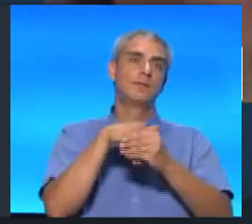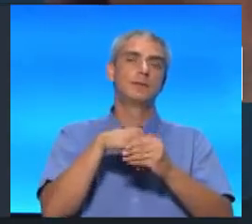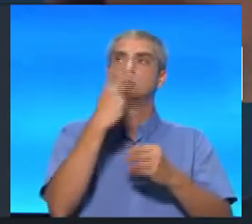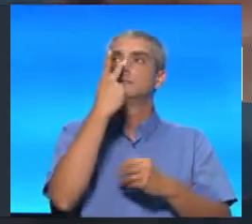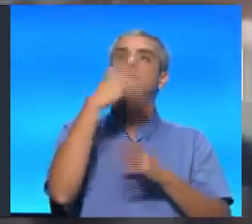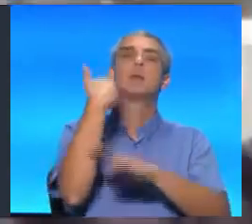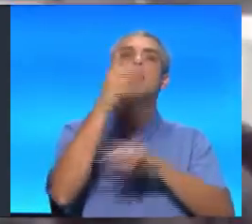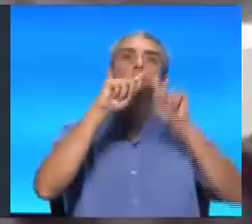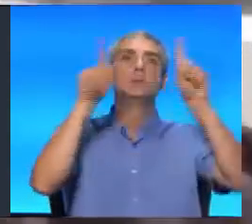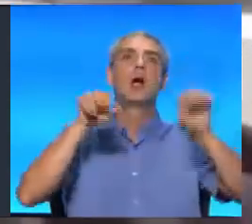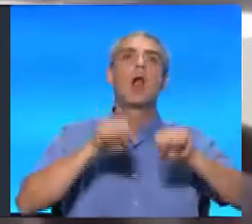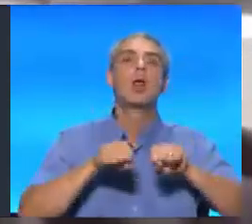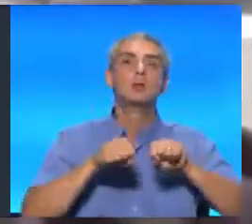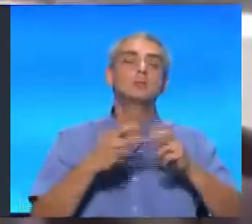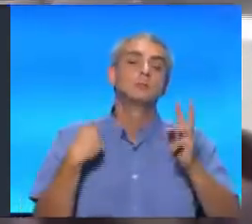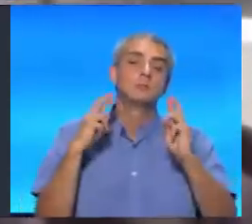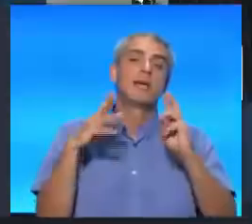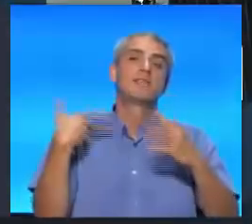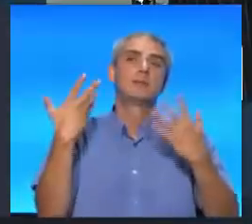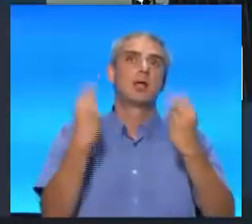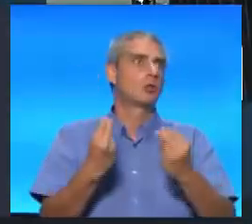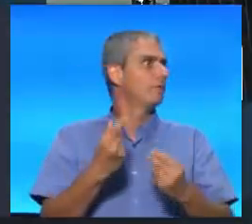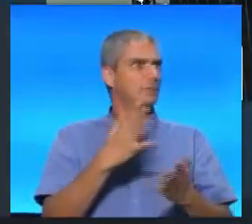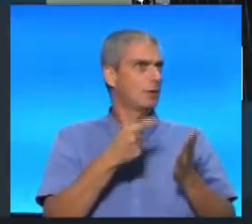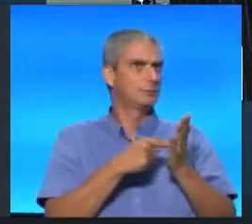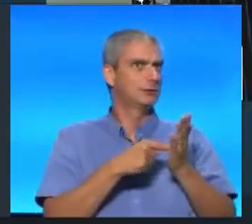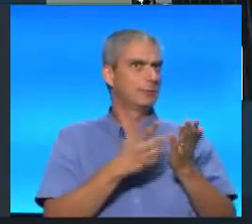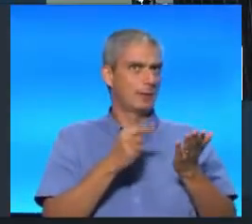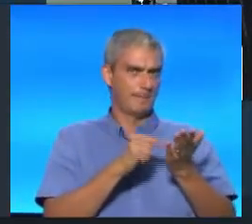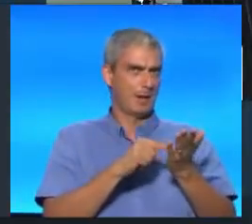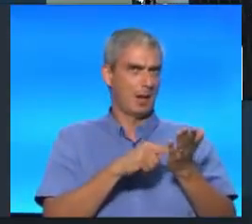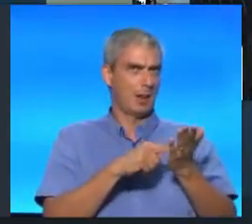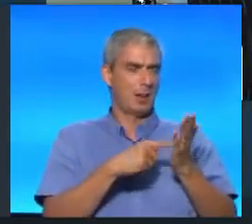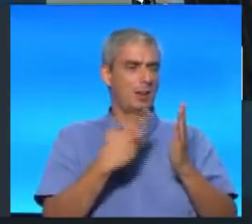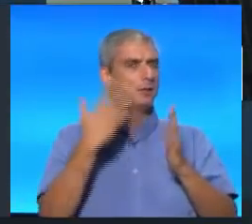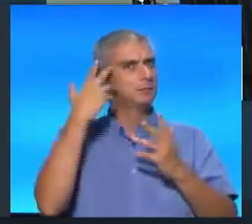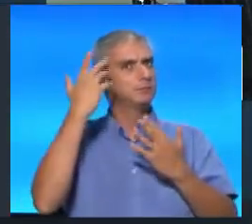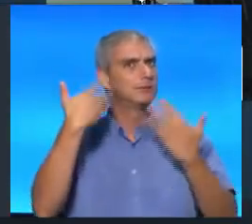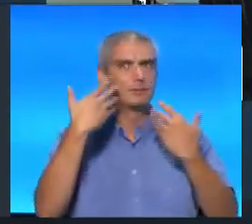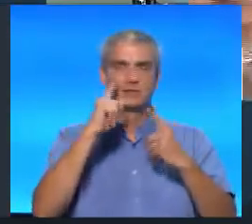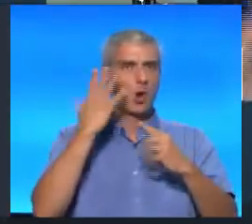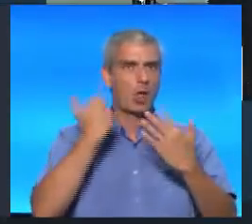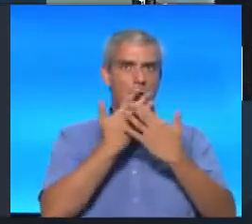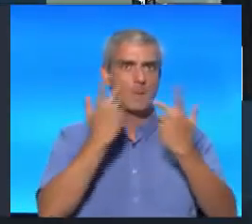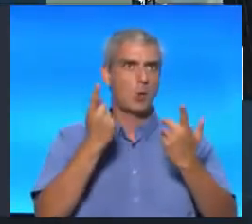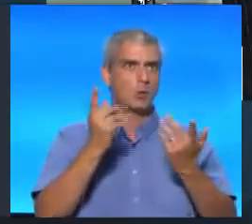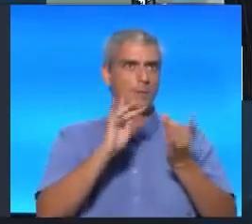החוצה מהחלונות ומקווים לטוב. וזה למה? כי המודלים והתרחישים לא היו כל כך ברורים,